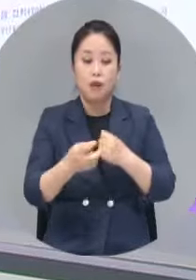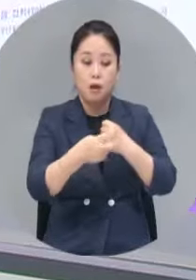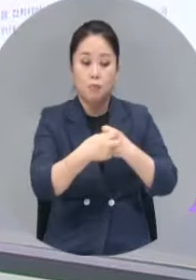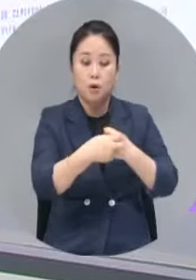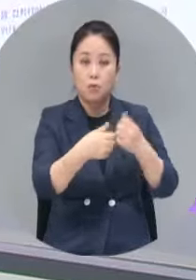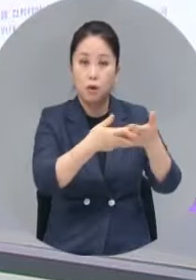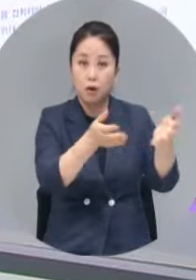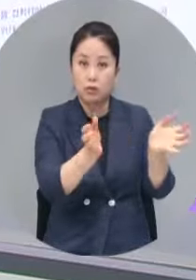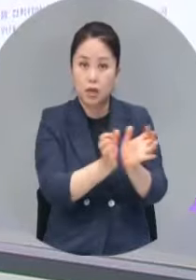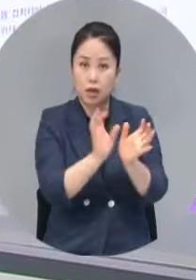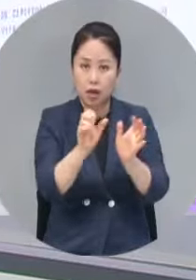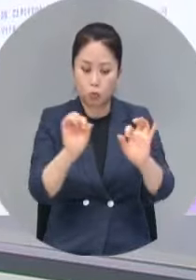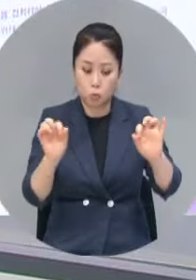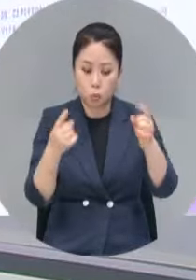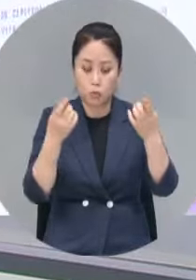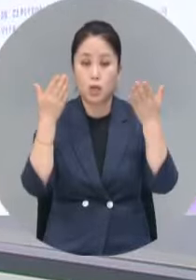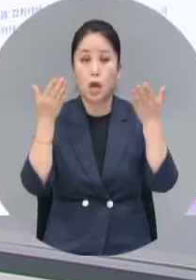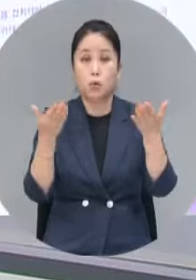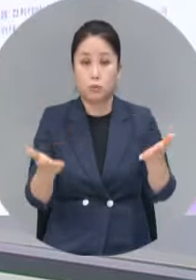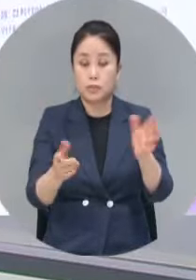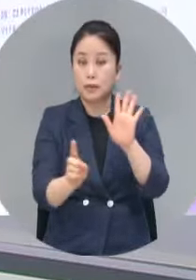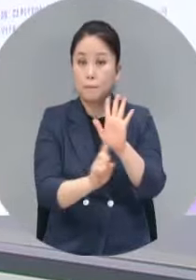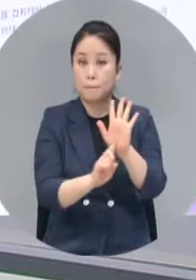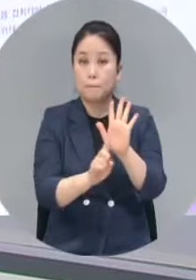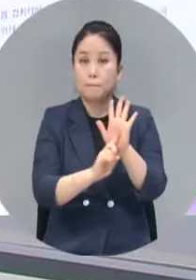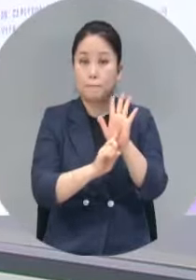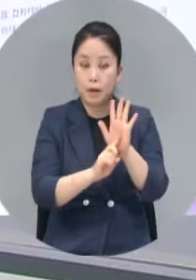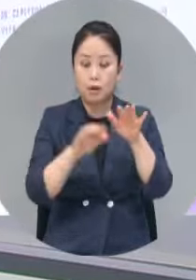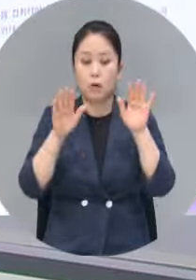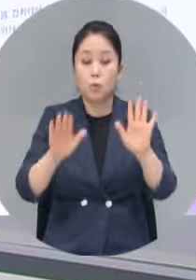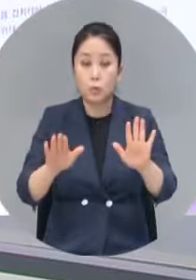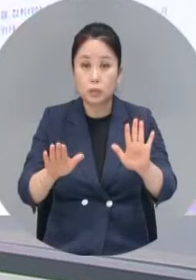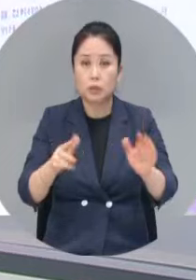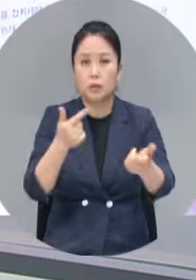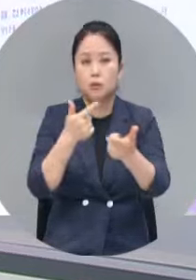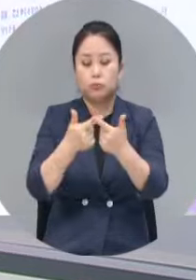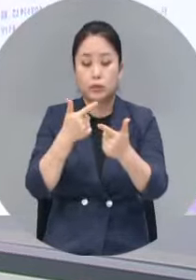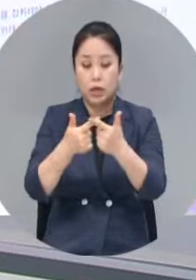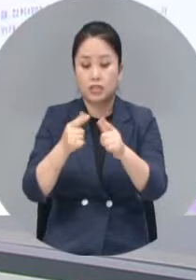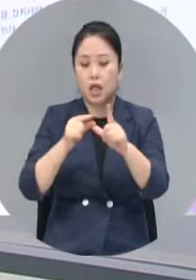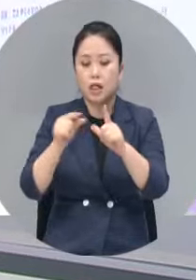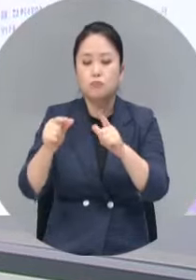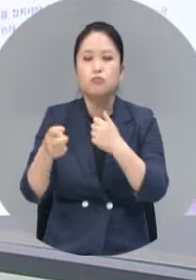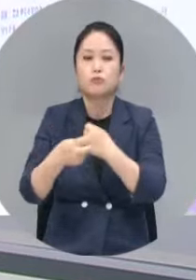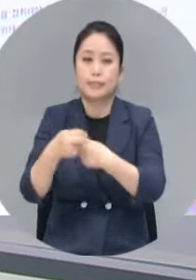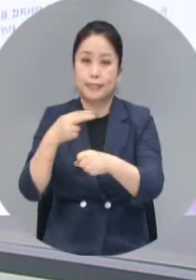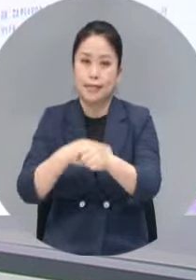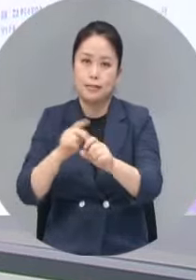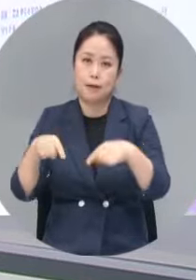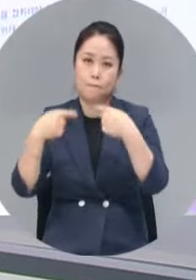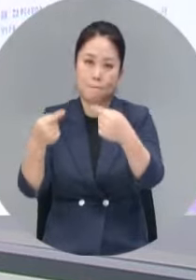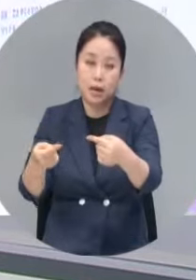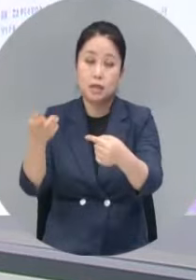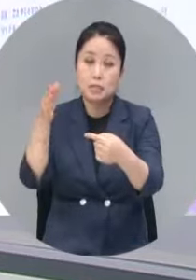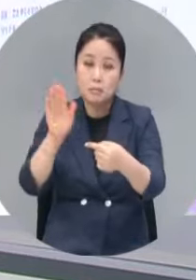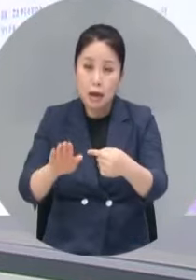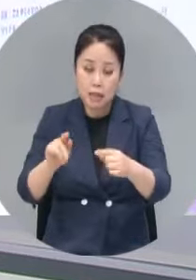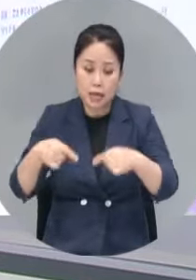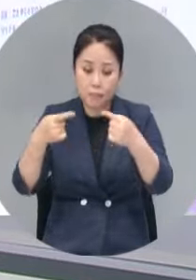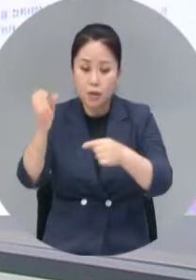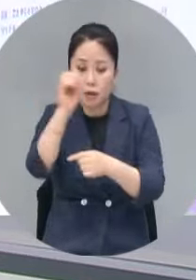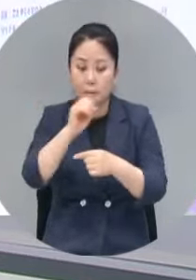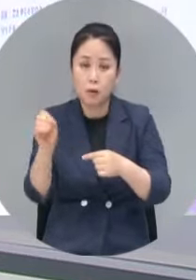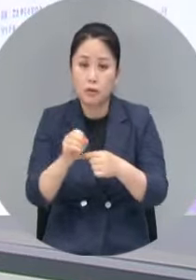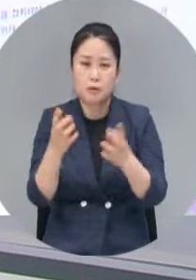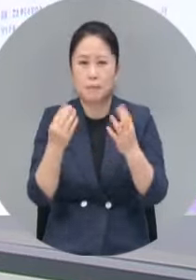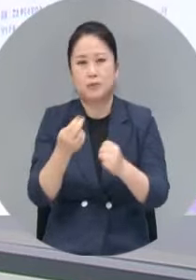의료계가 집단 휴진을 예고한 오늘 부산에서도 일부 의사들이 휴진에 동참했지만 낮은 참여율로 다행히 의료